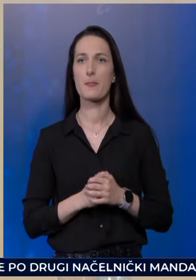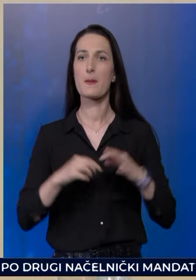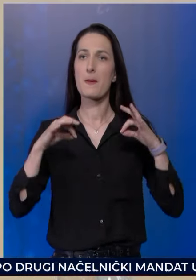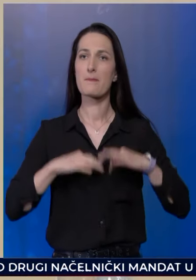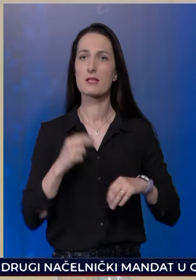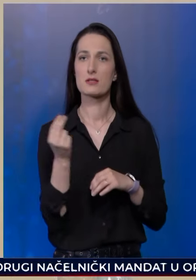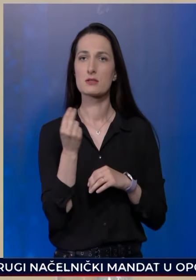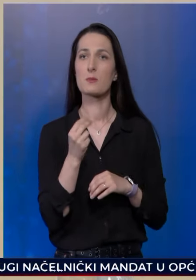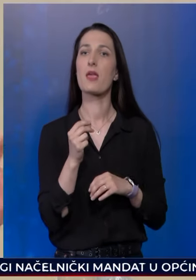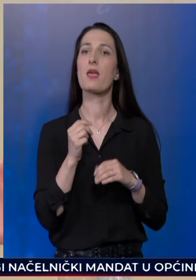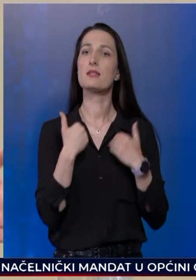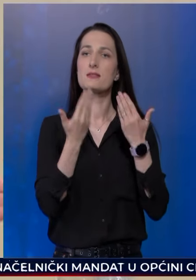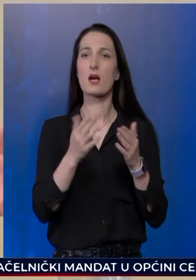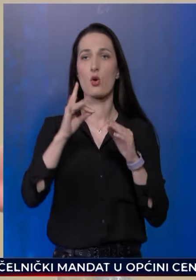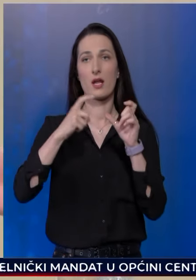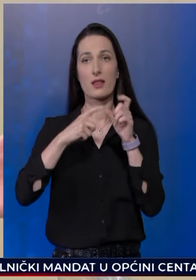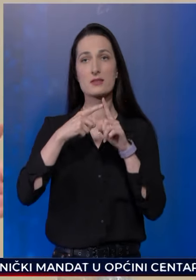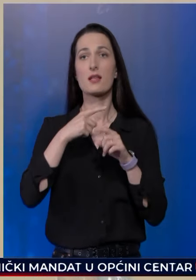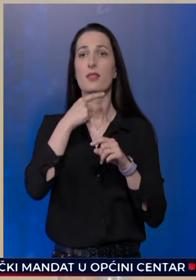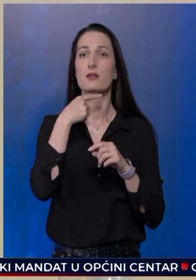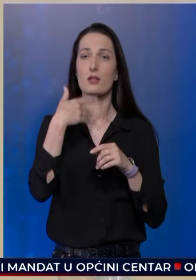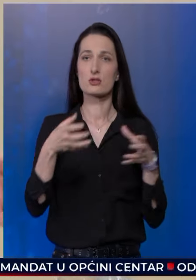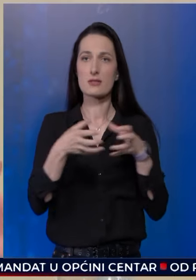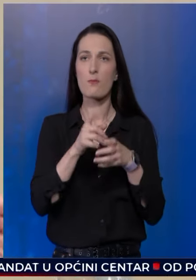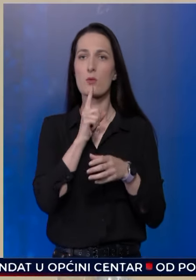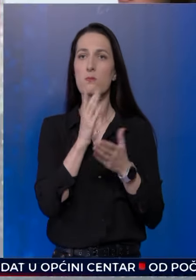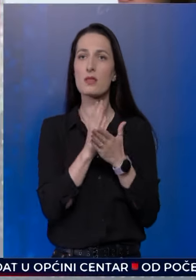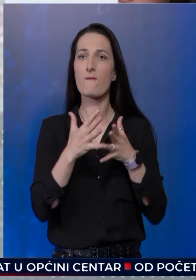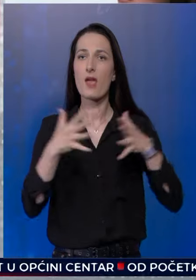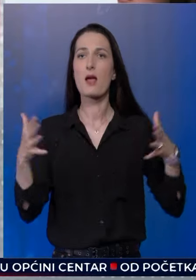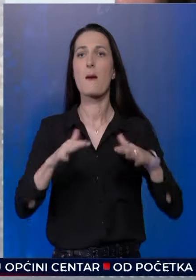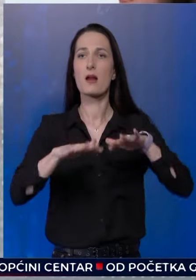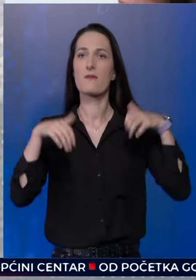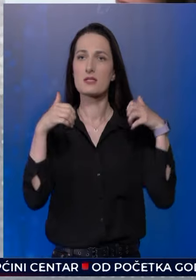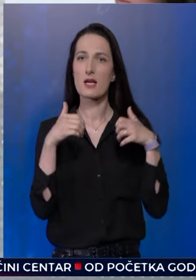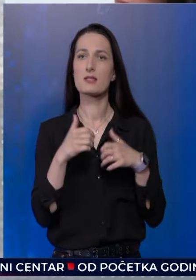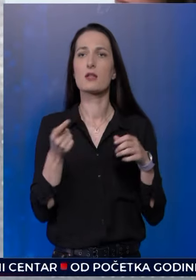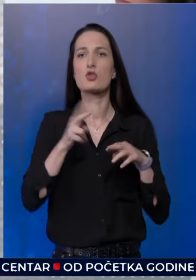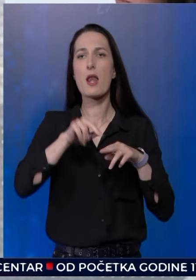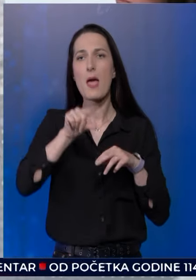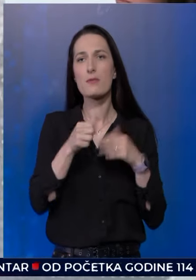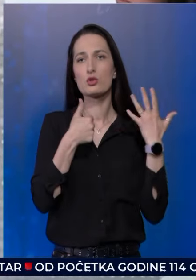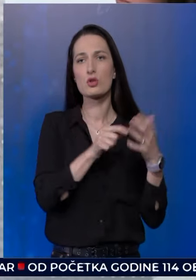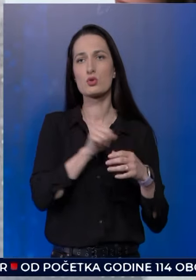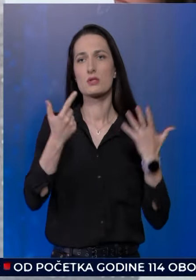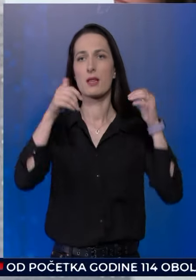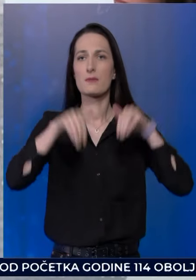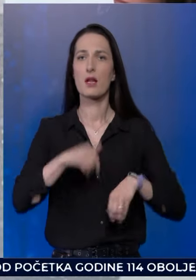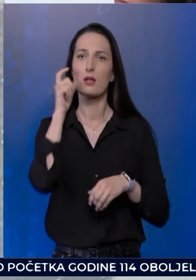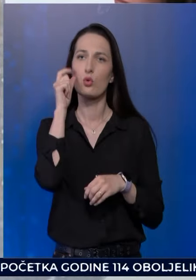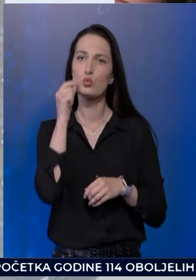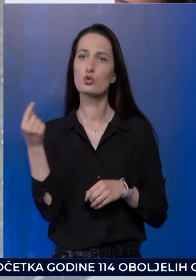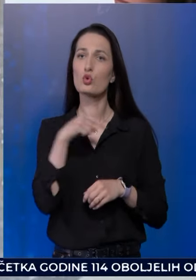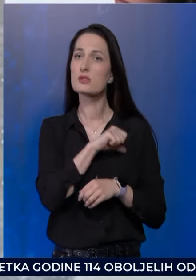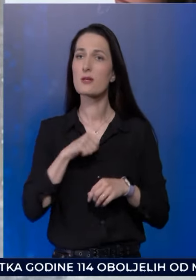Predsjednik Srbije je istakao za Radio Televiziju Srbije da će sabor biti velika manifestacija, da će najmanje 6 do 7 hiljada ljudi doći samo iz Republike